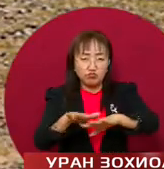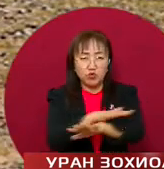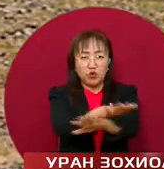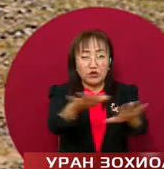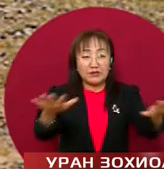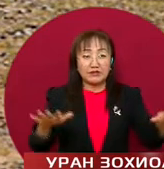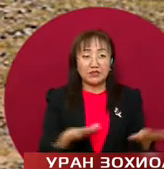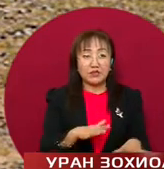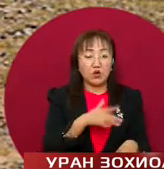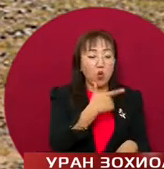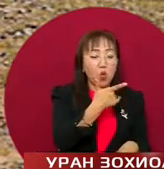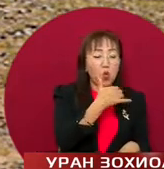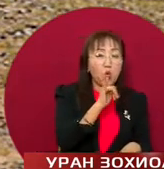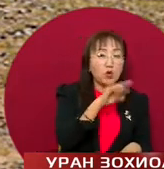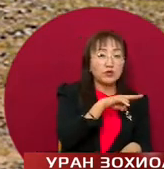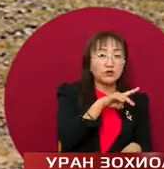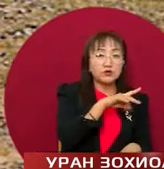улууцхан хөх тэмээ.